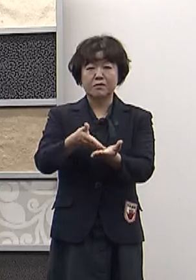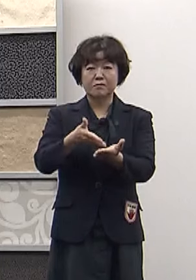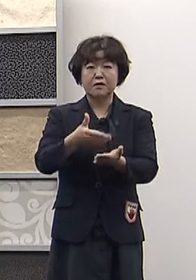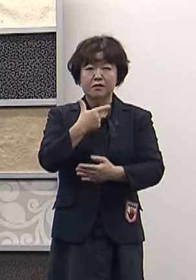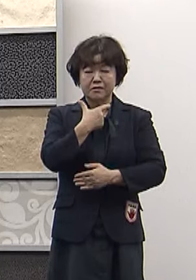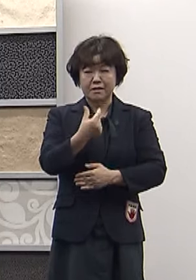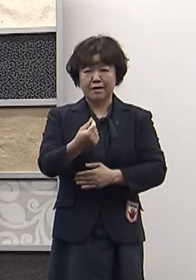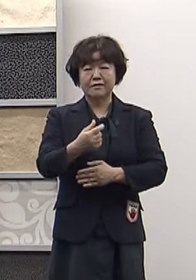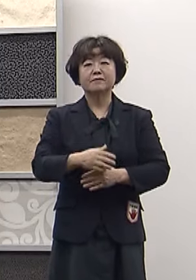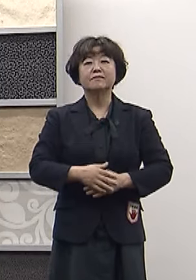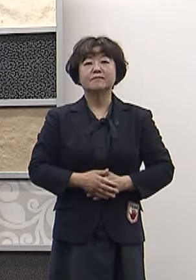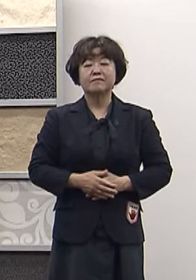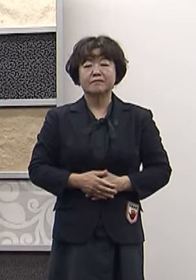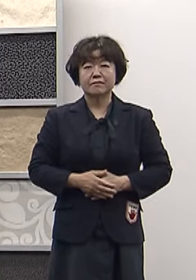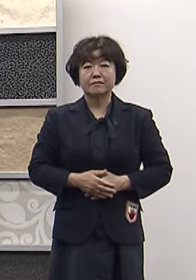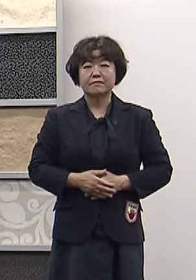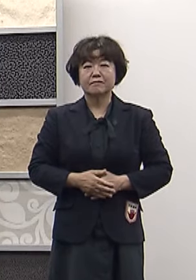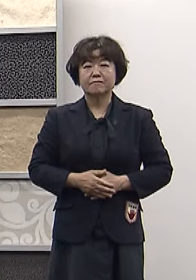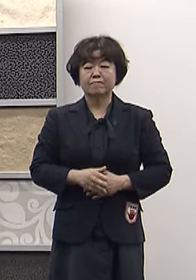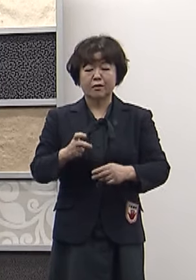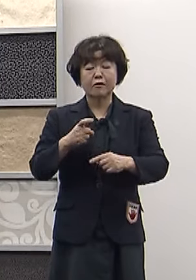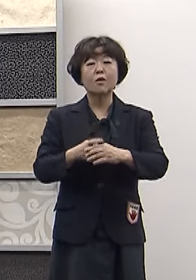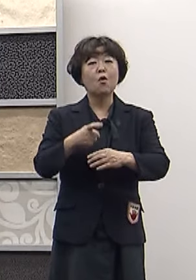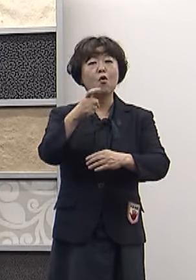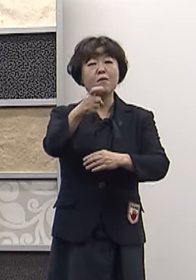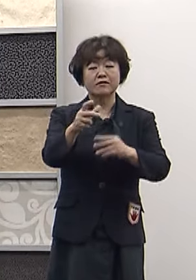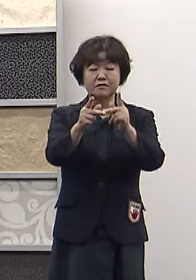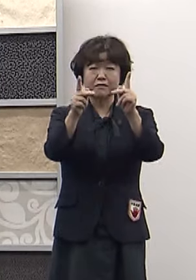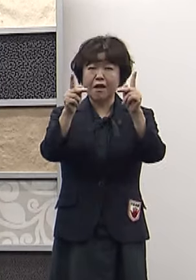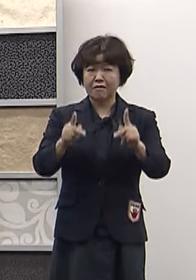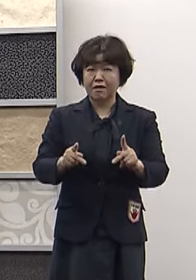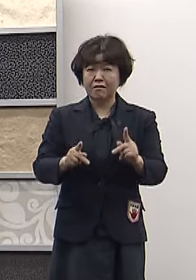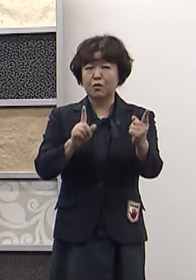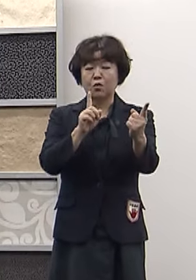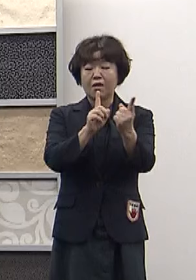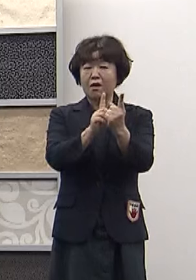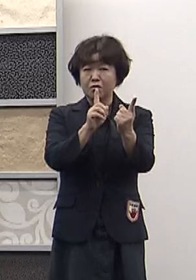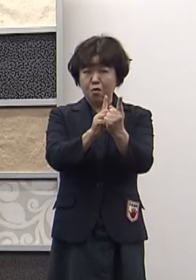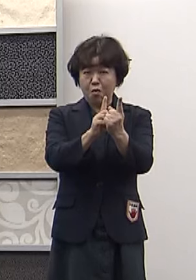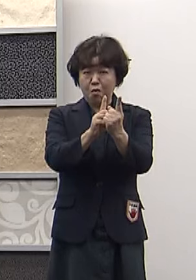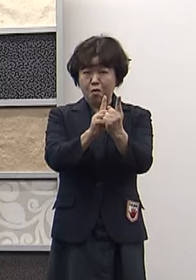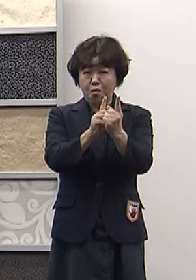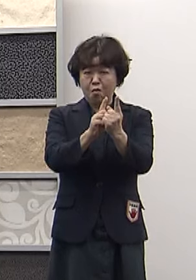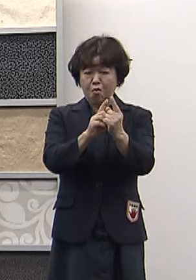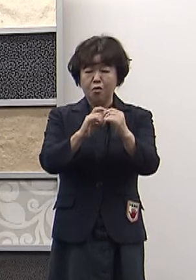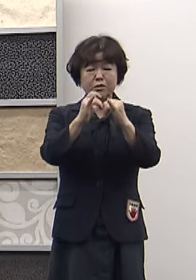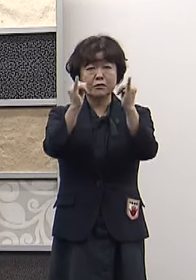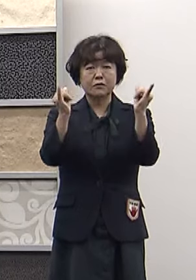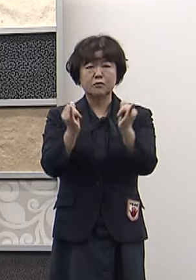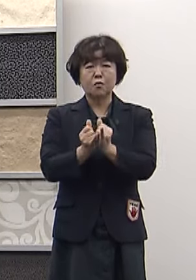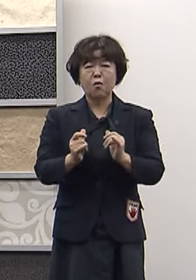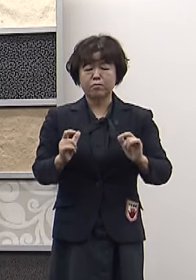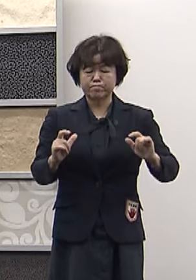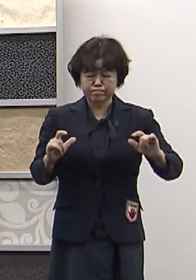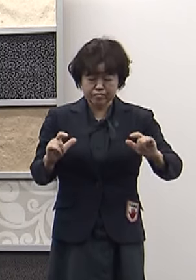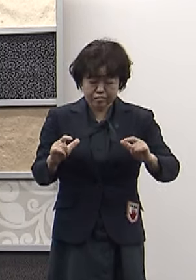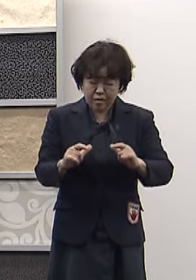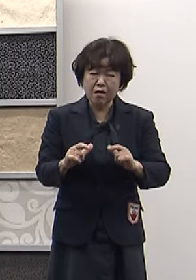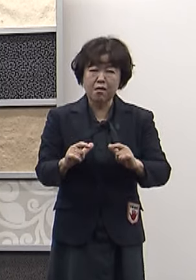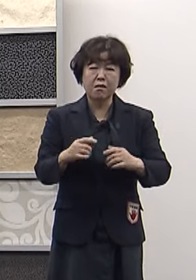。第一に、当面する県政課題への対応についてです。人口減少に歯止めがかからない、今